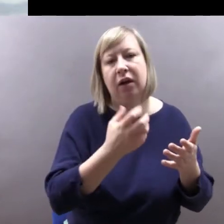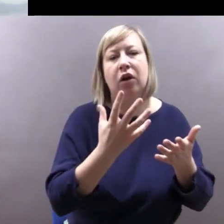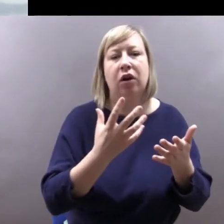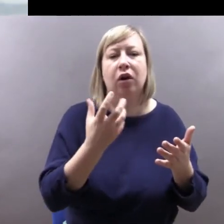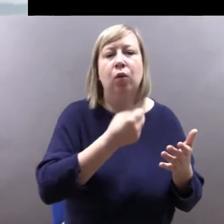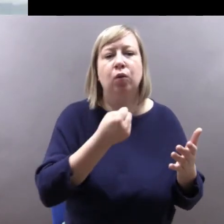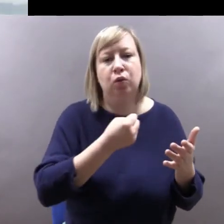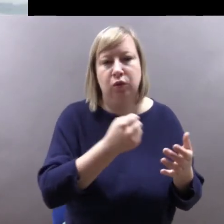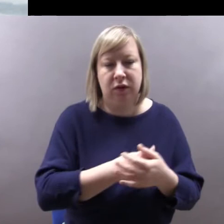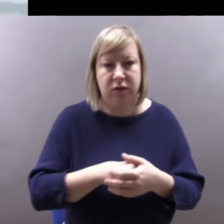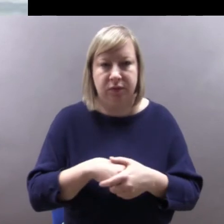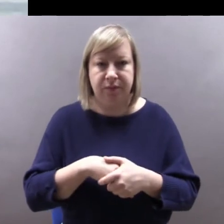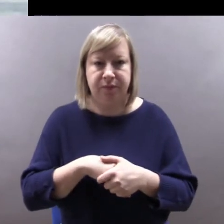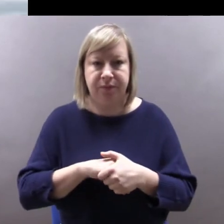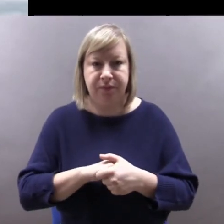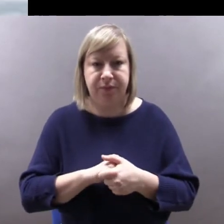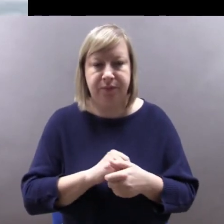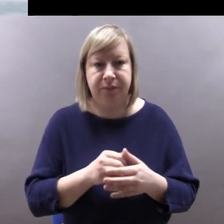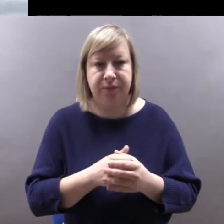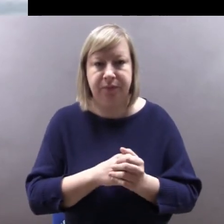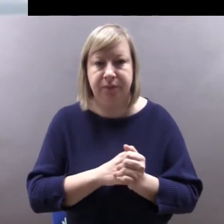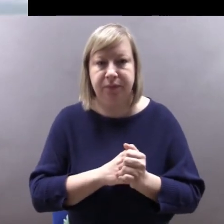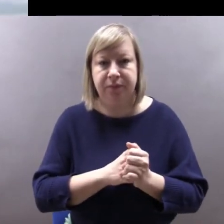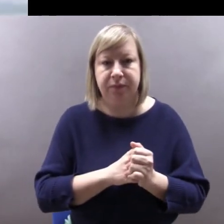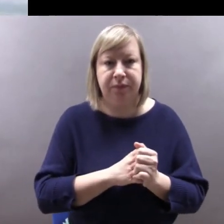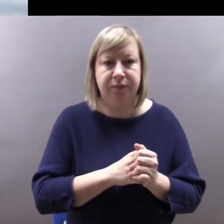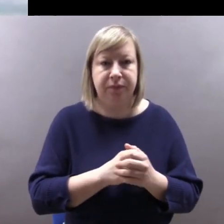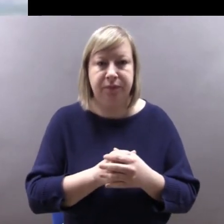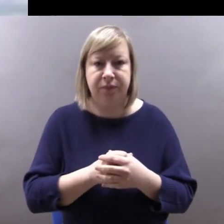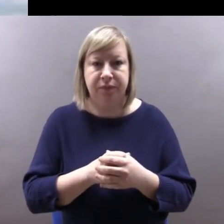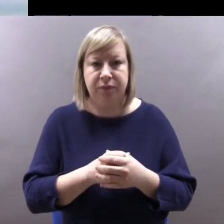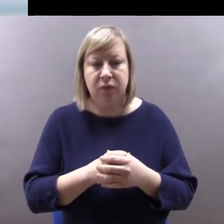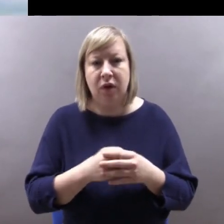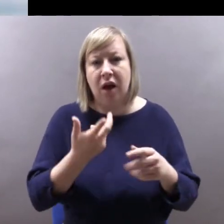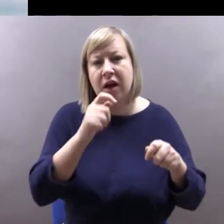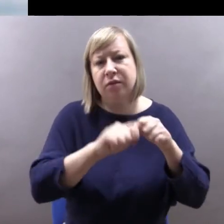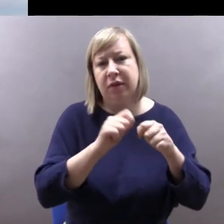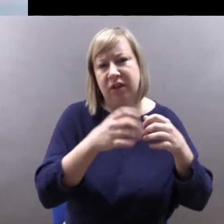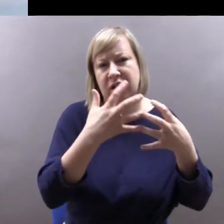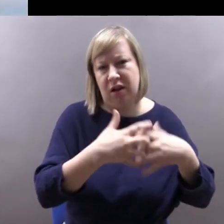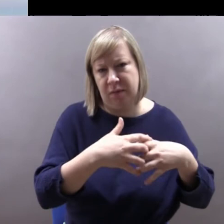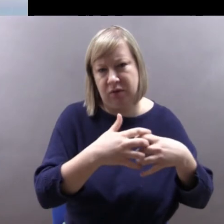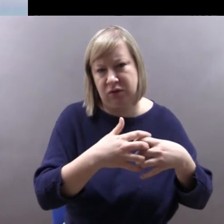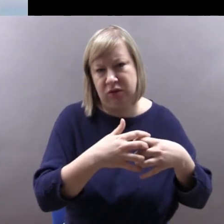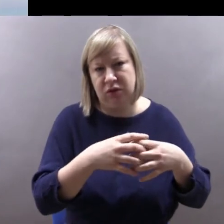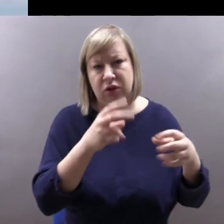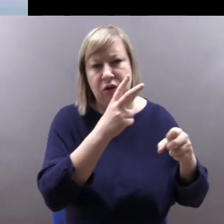sobie wyobrazić, że sprawdzenie urządzenia dostępnościowego w budynku to jest 10 minut, to jest razem z kawą.